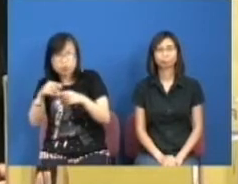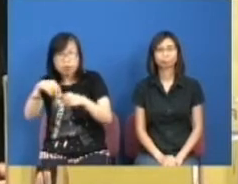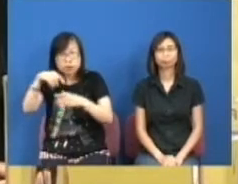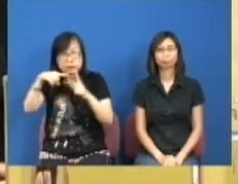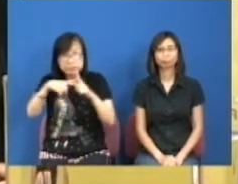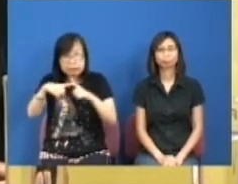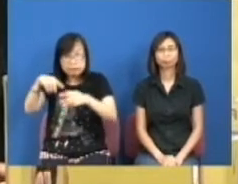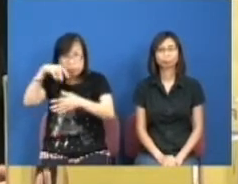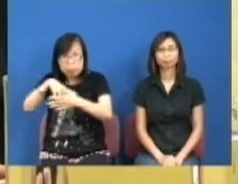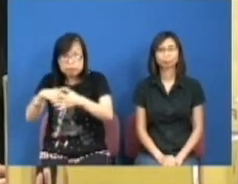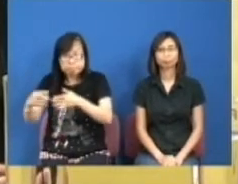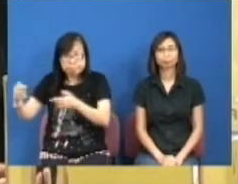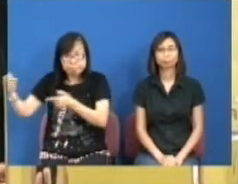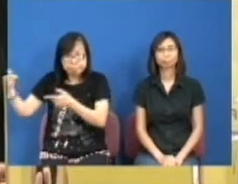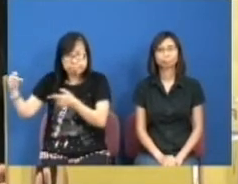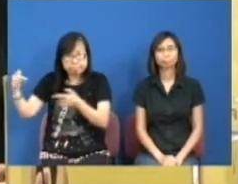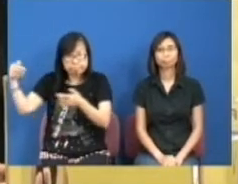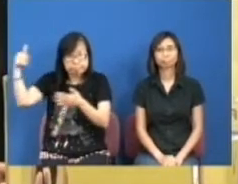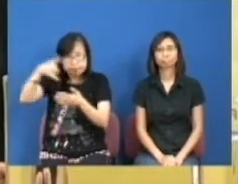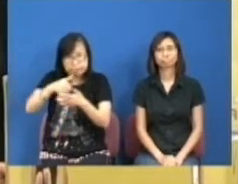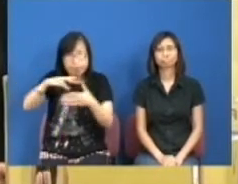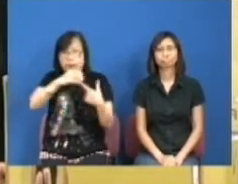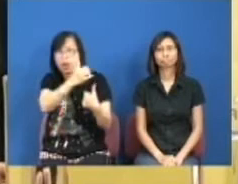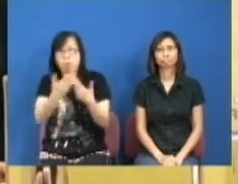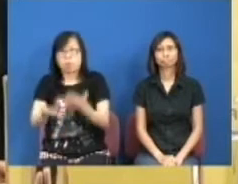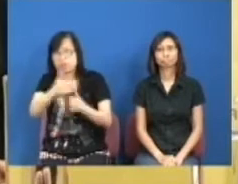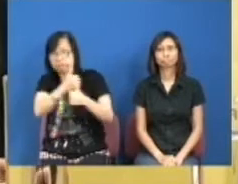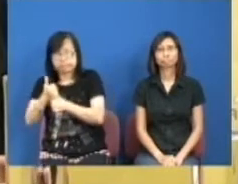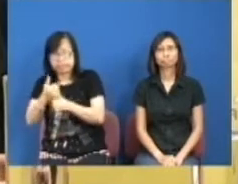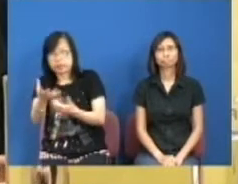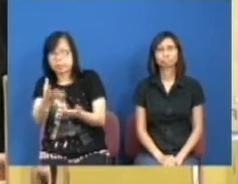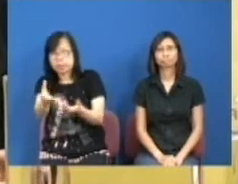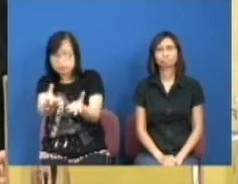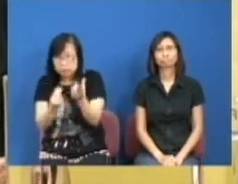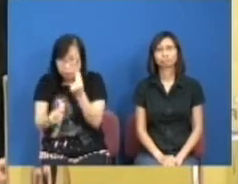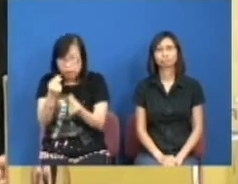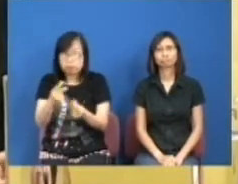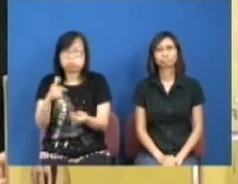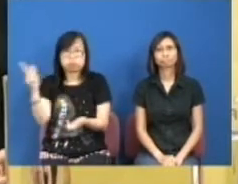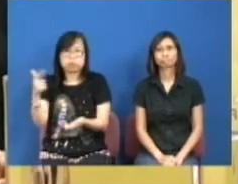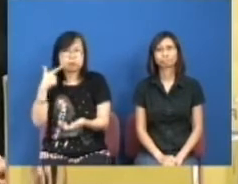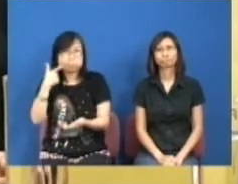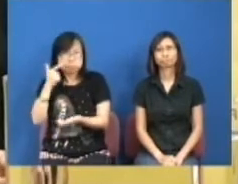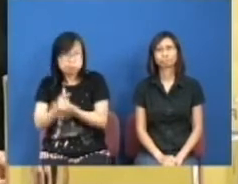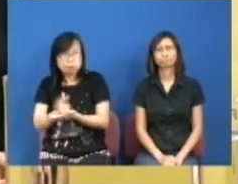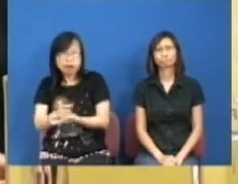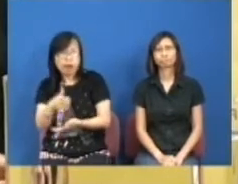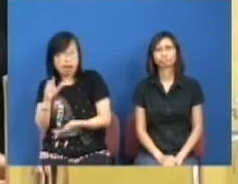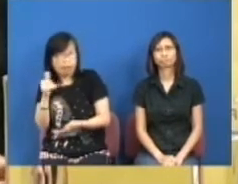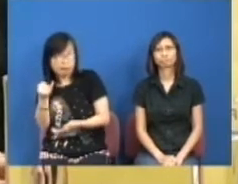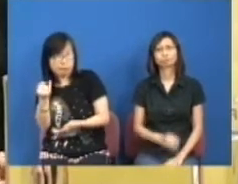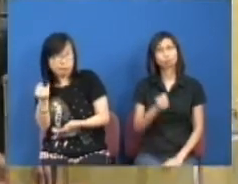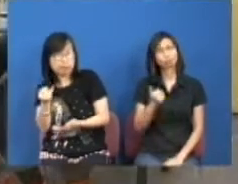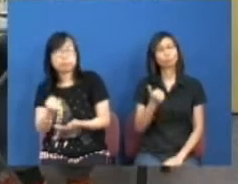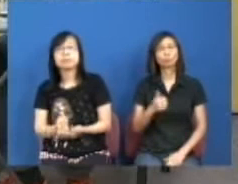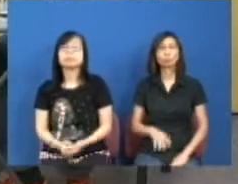的滲透或者是拉攏或者是吸納是越來越嚴重，那是不是呢？ 好了，